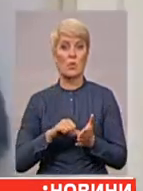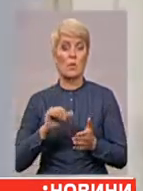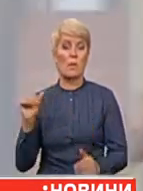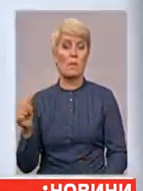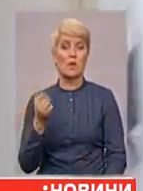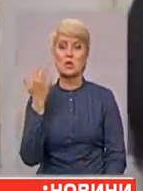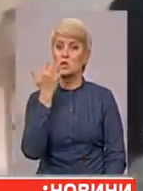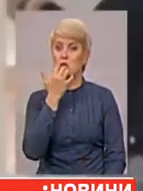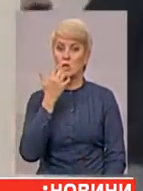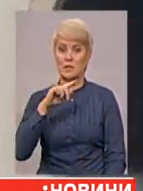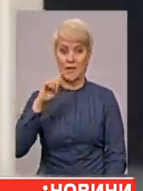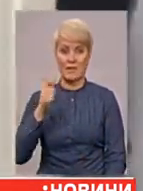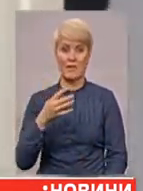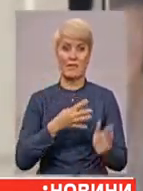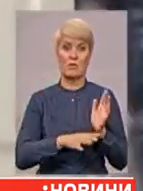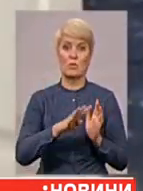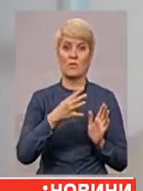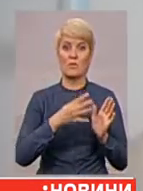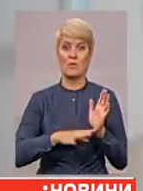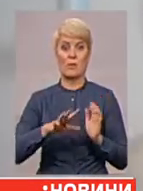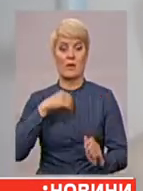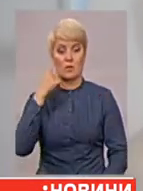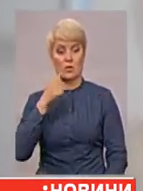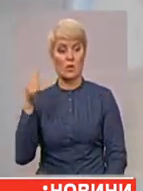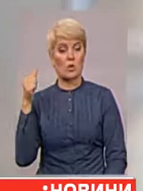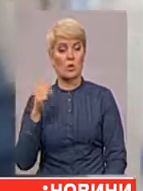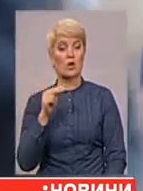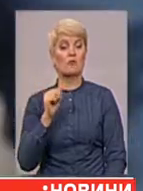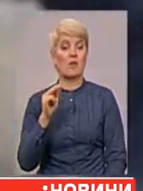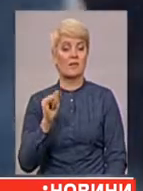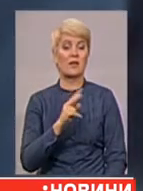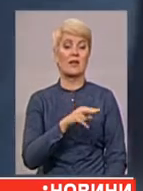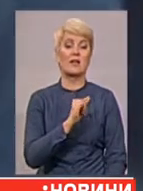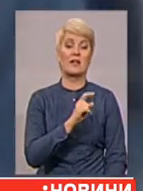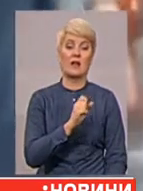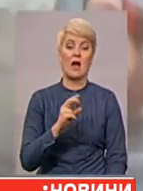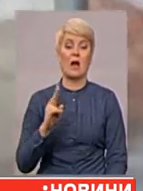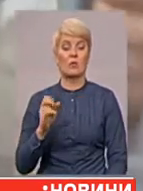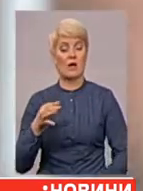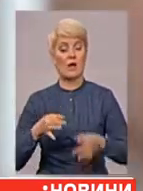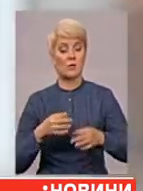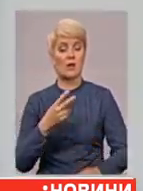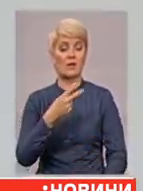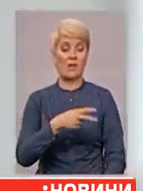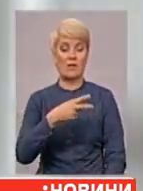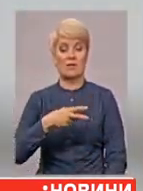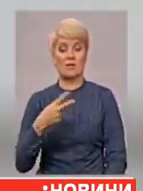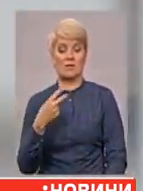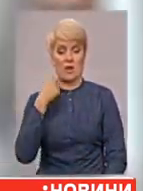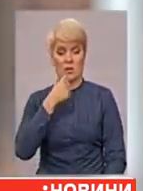Це 94-95 роки. Торік в червні Клиха і Карпюка засудили відповідно на 20 і 22 роки.